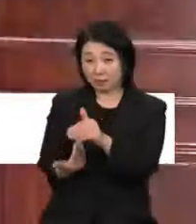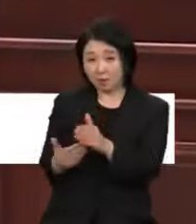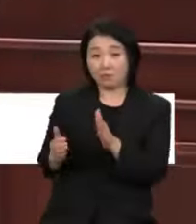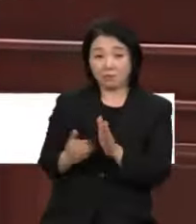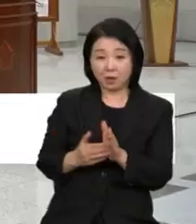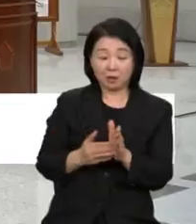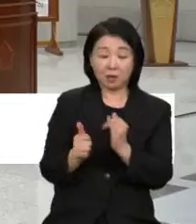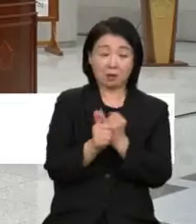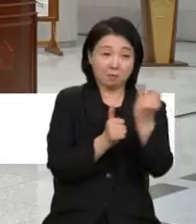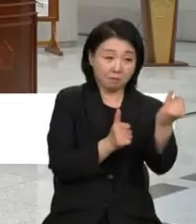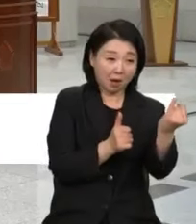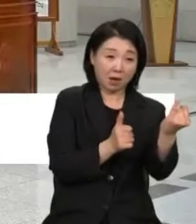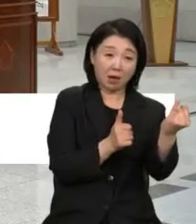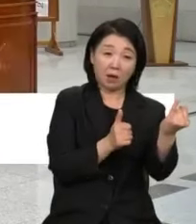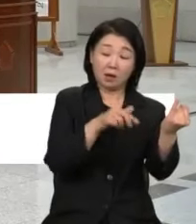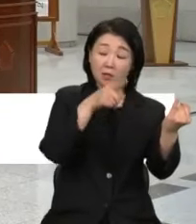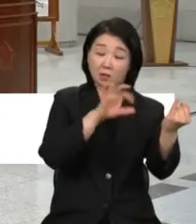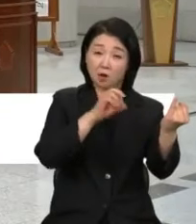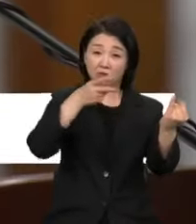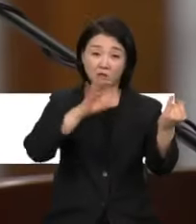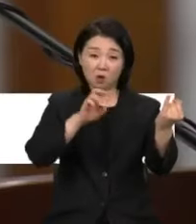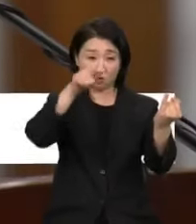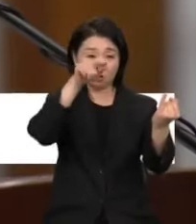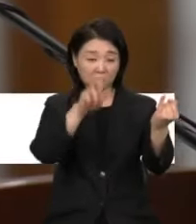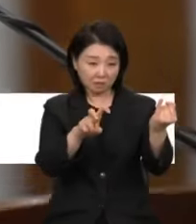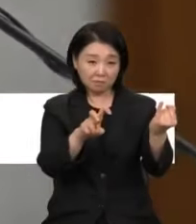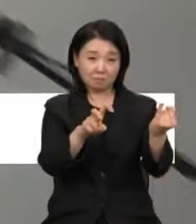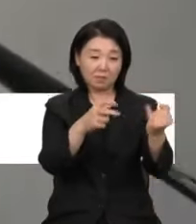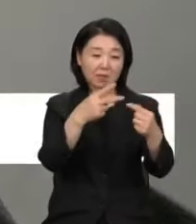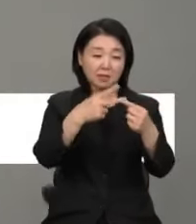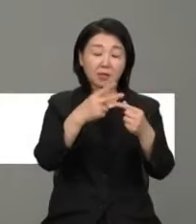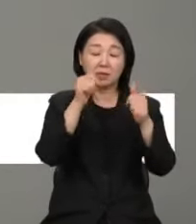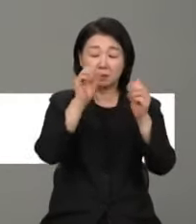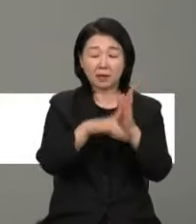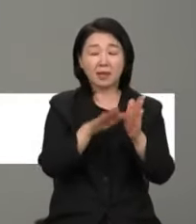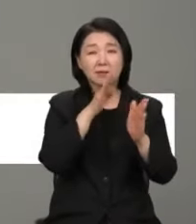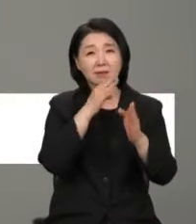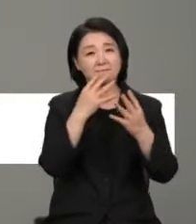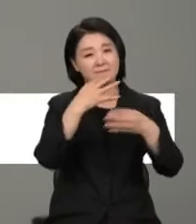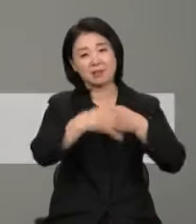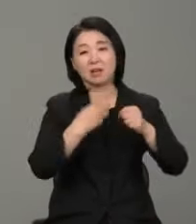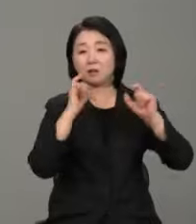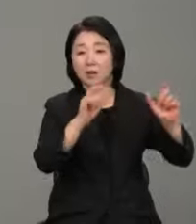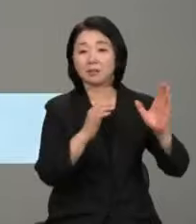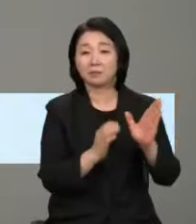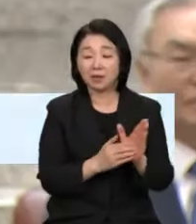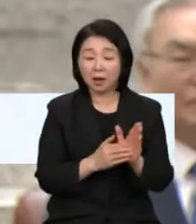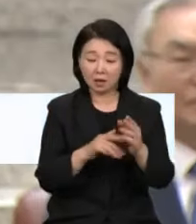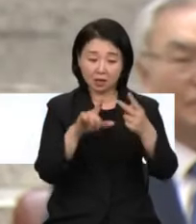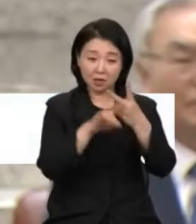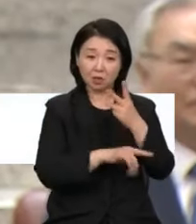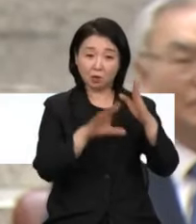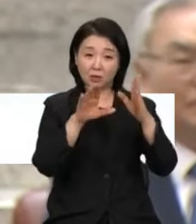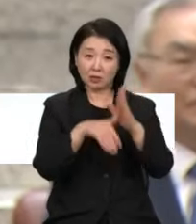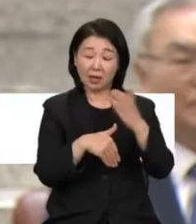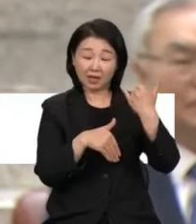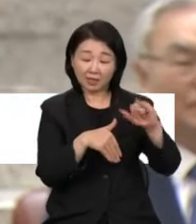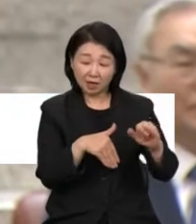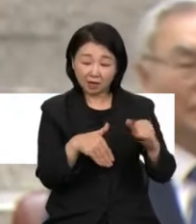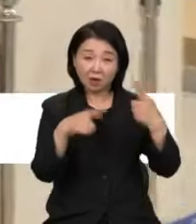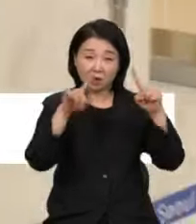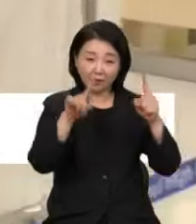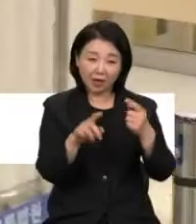대표 배우자인 정경심 씨에게 2심에서 실형을 선고한 바 있습니다. 조 대표는 지난 2월 자녀 입시 비리와